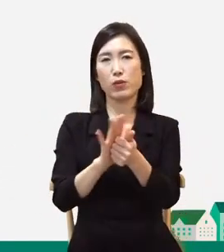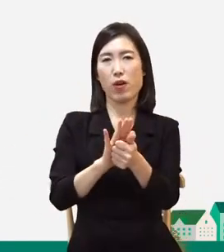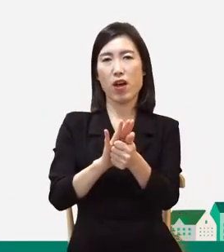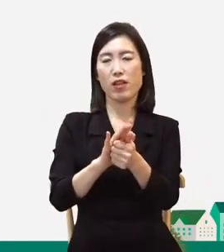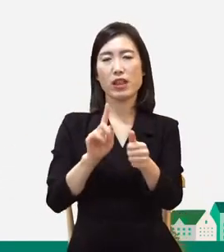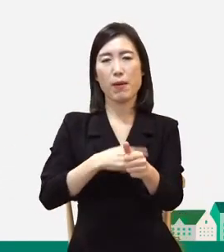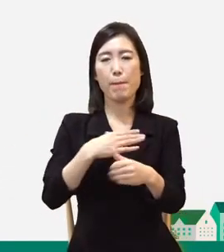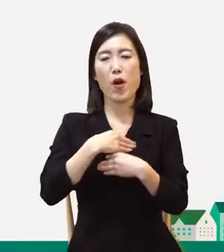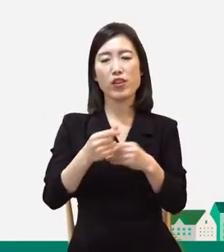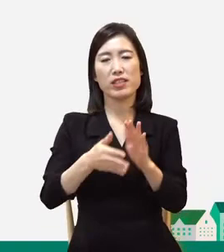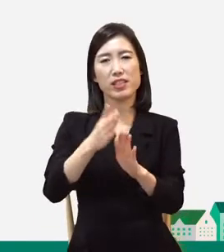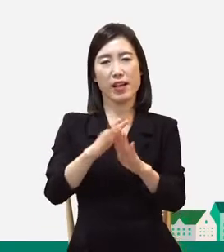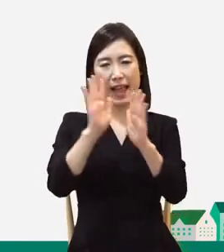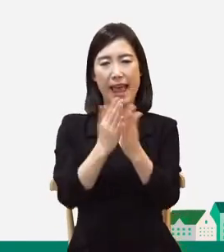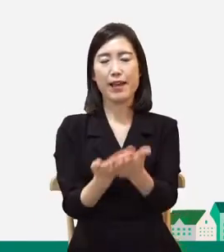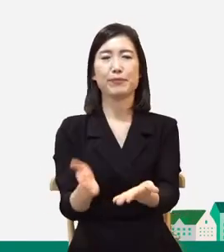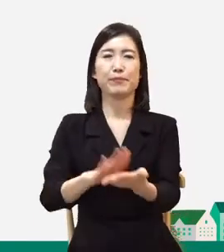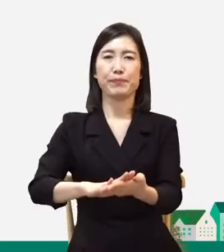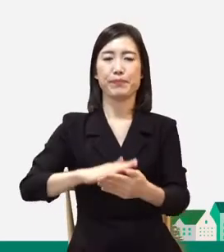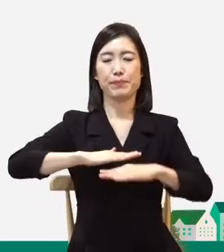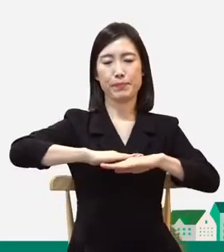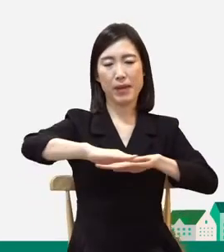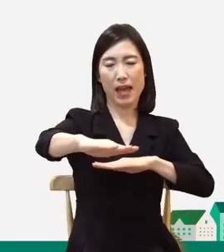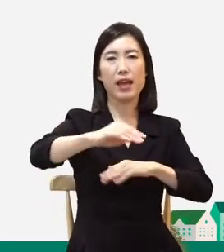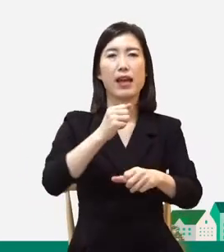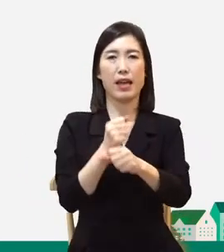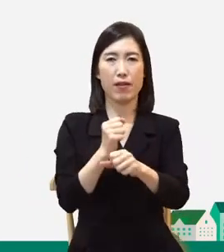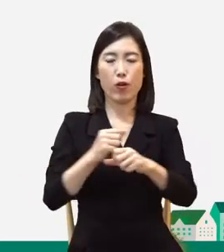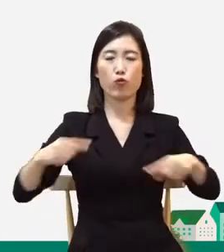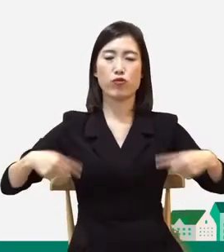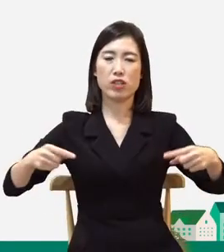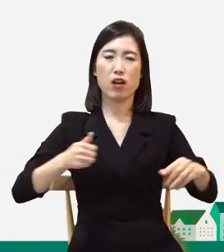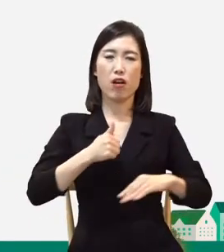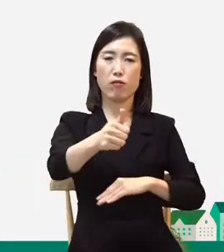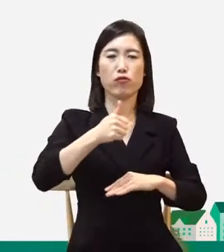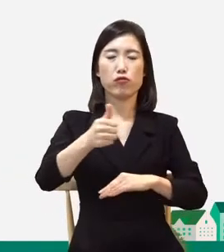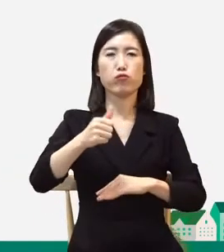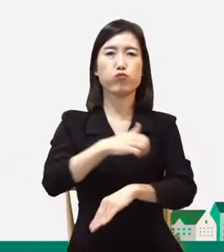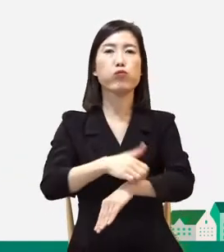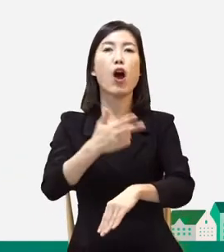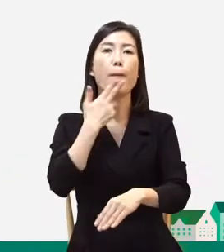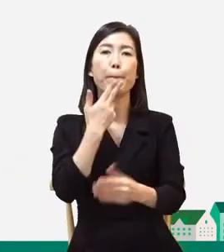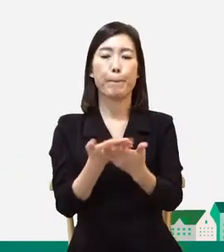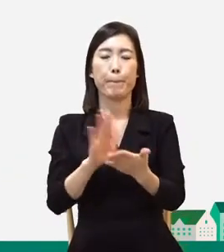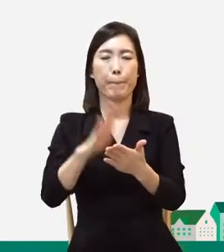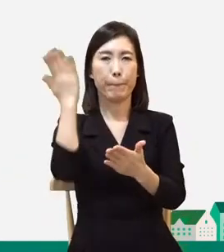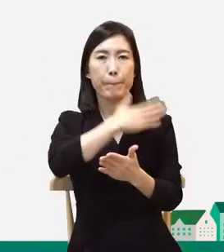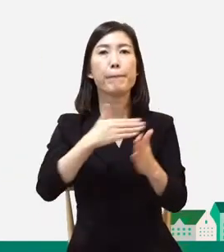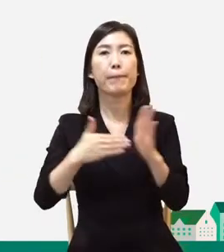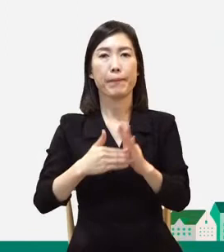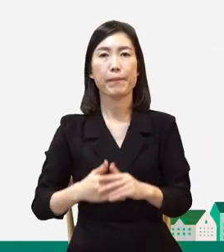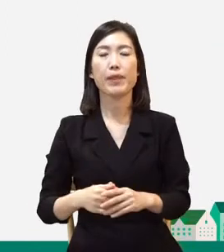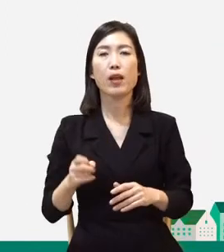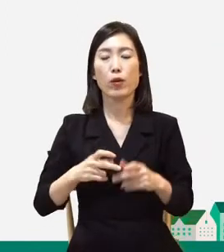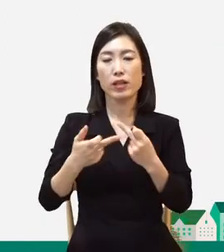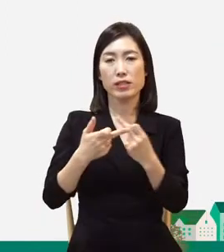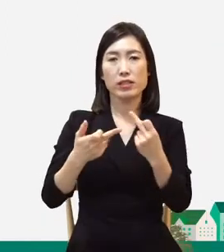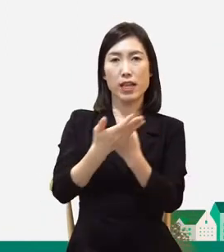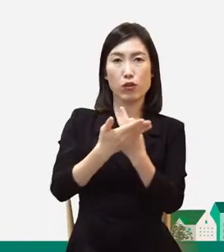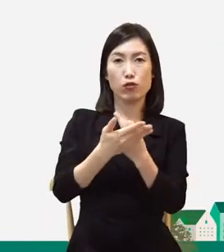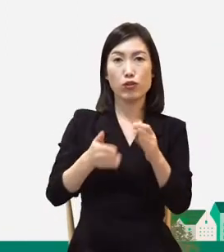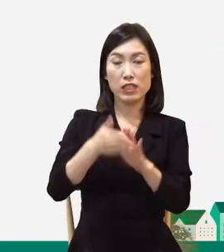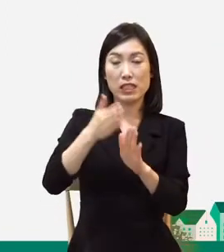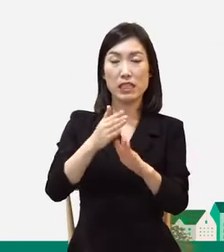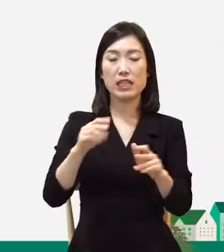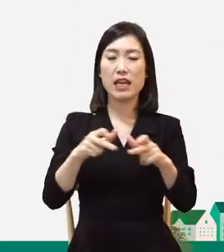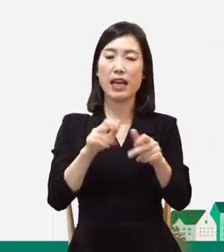하면서 편의시설을 다 새롭게 설치해서 운영을 하고 있습니다. 제주시 장애인 지원주택에 대해서